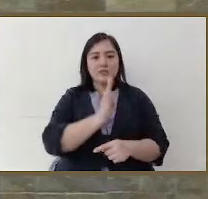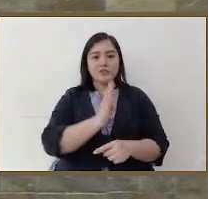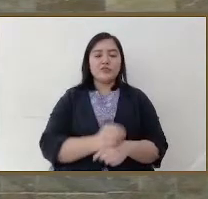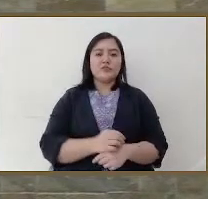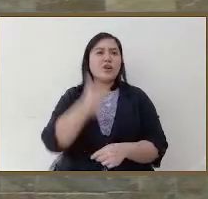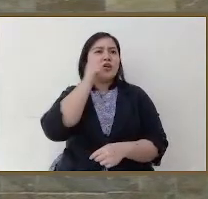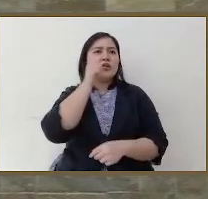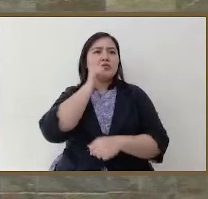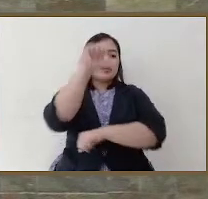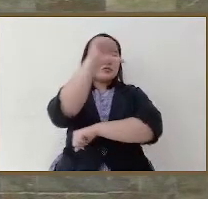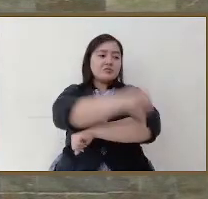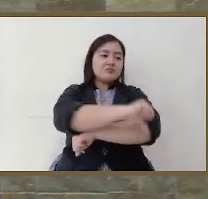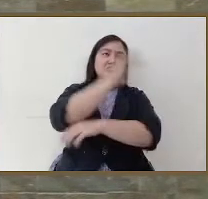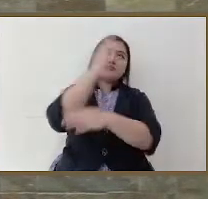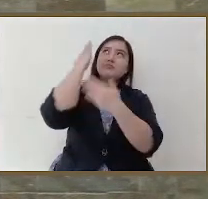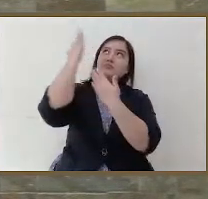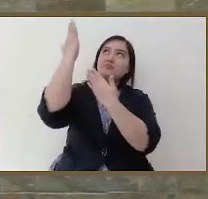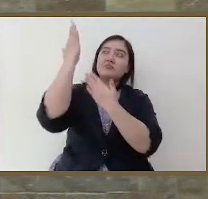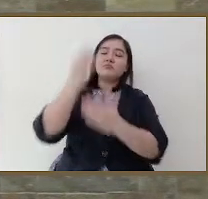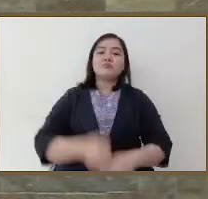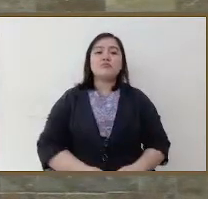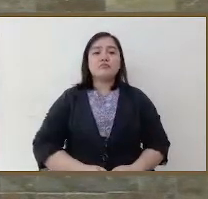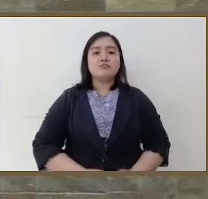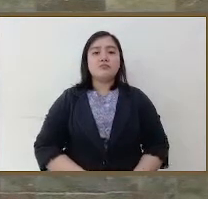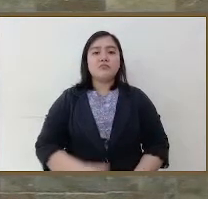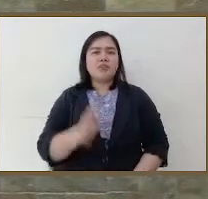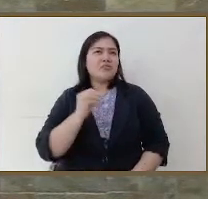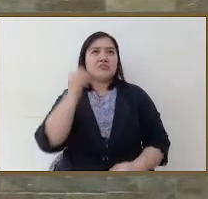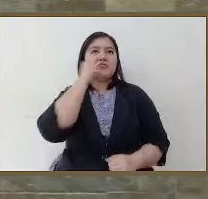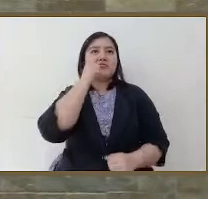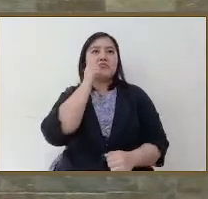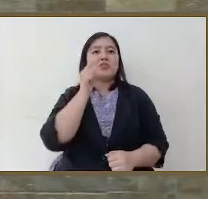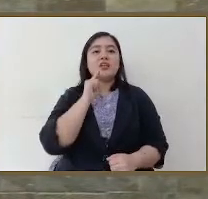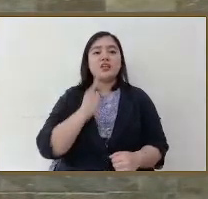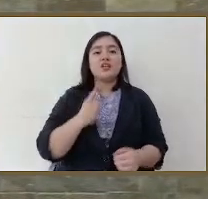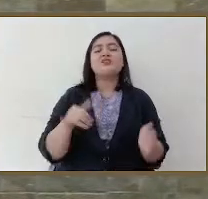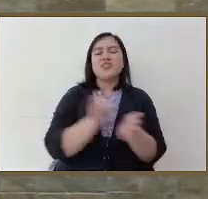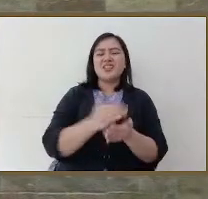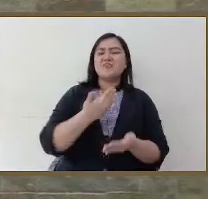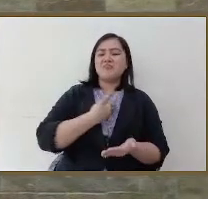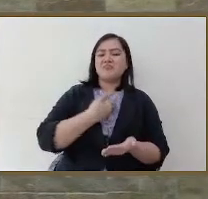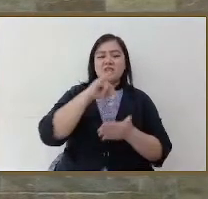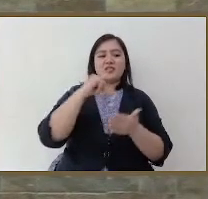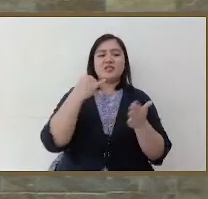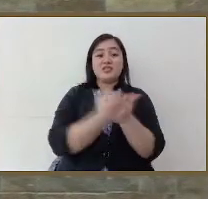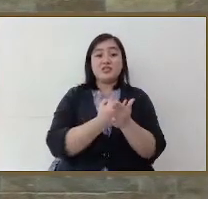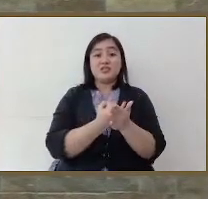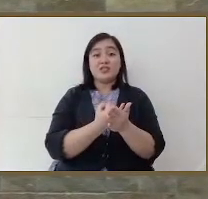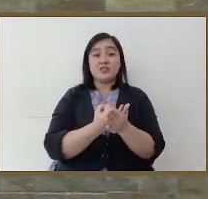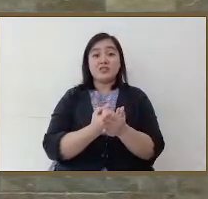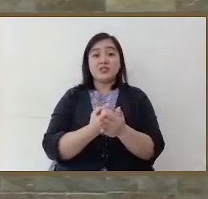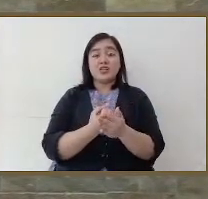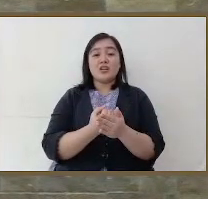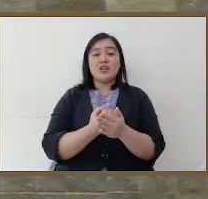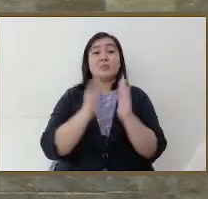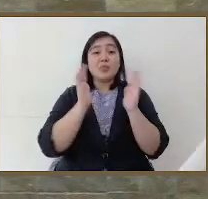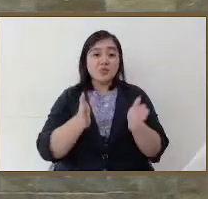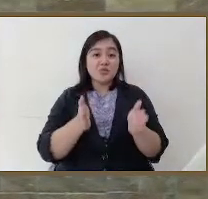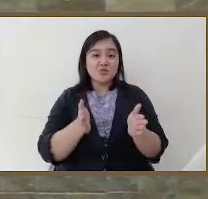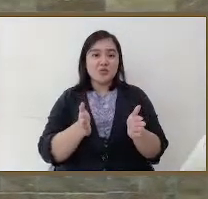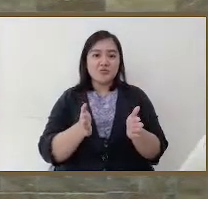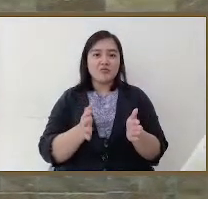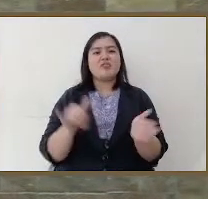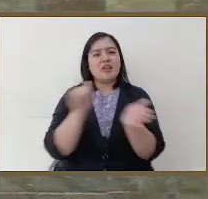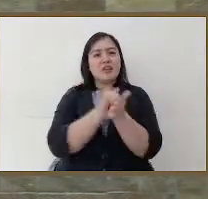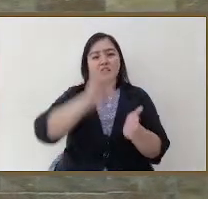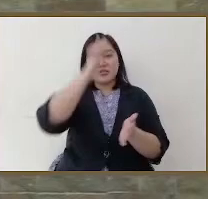And the justification is that we're human. Pero ang totoo po niyan, mga kapatid, we can give something to God. We